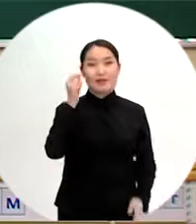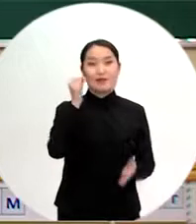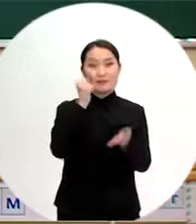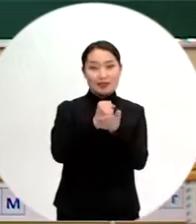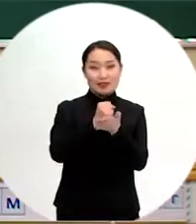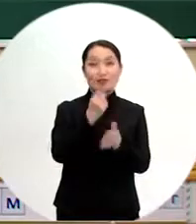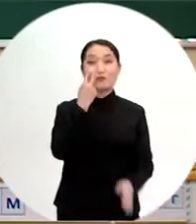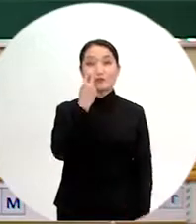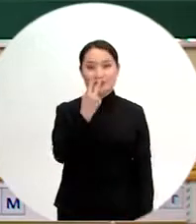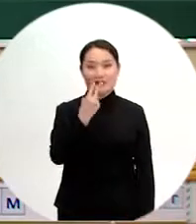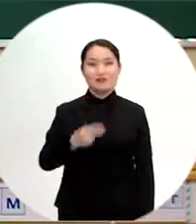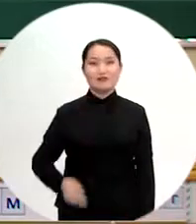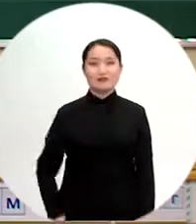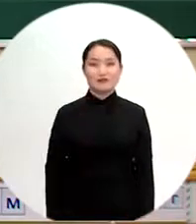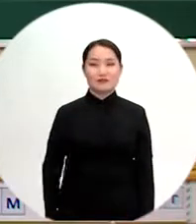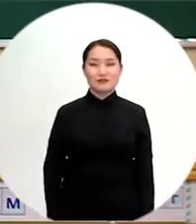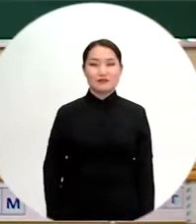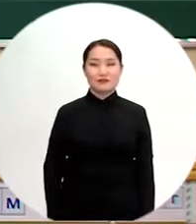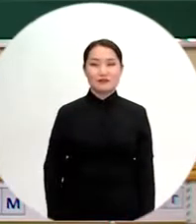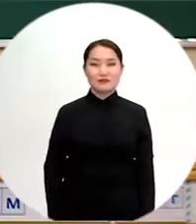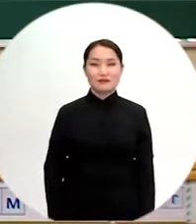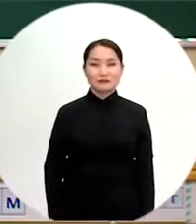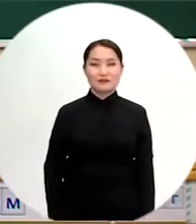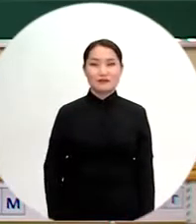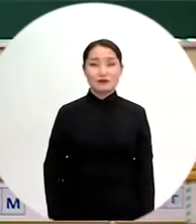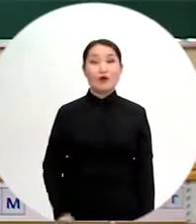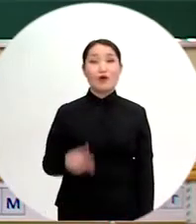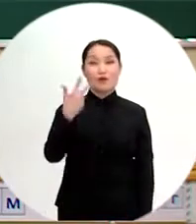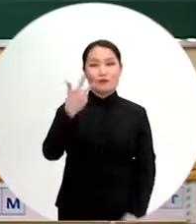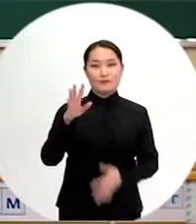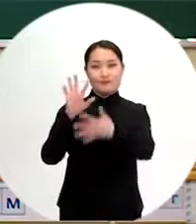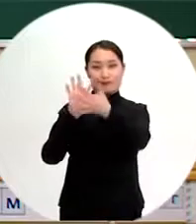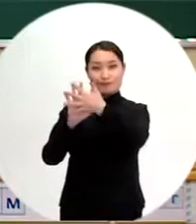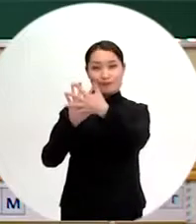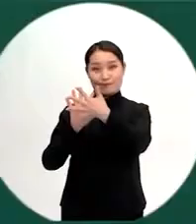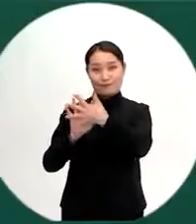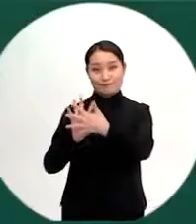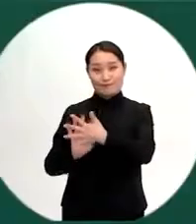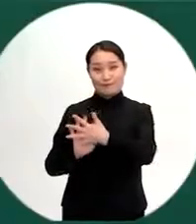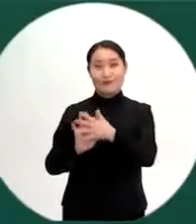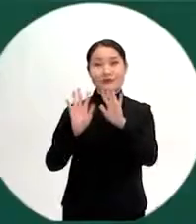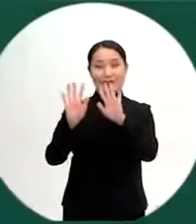үзцгээе. Багш нь самбарт гурван дүрсийг байрлууллаа.